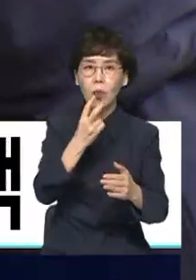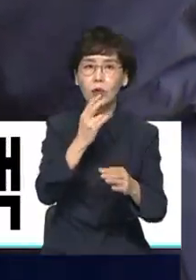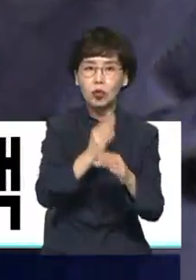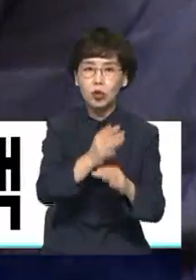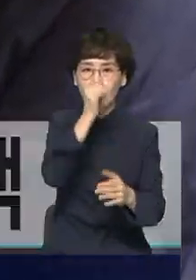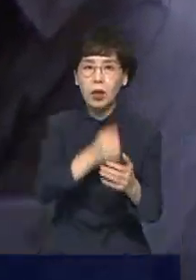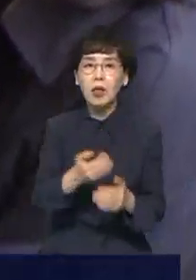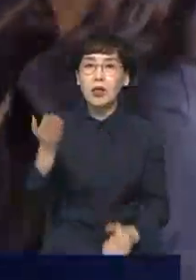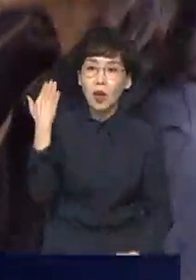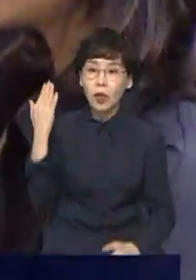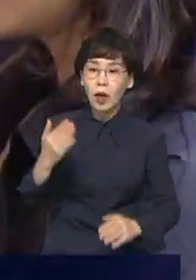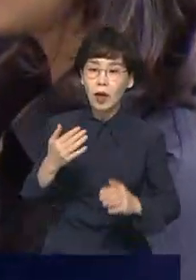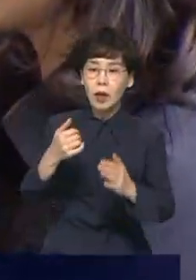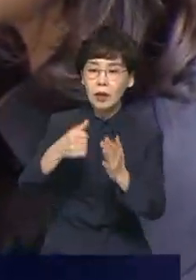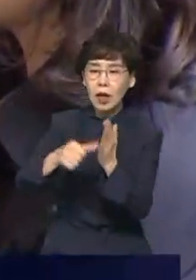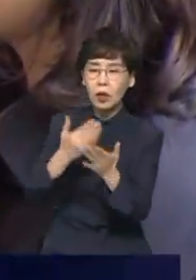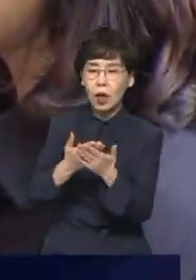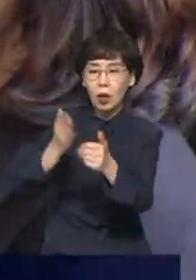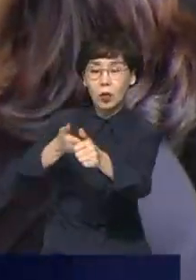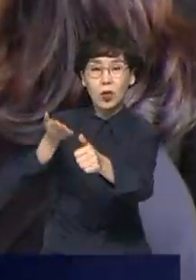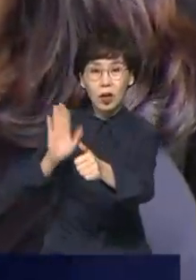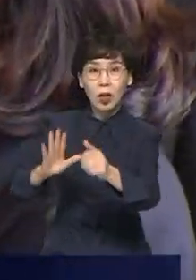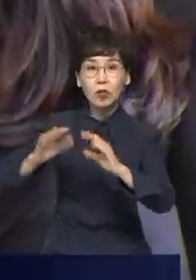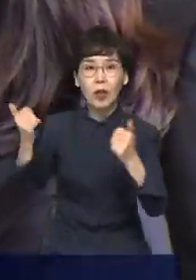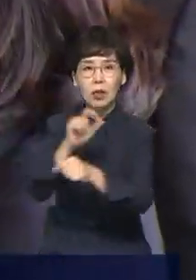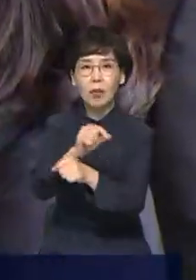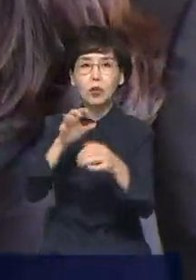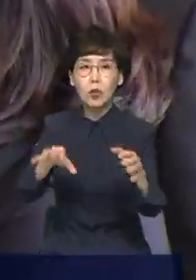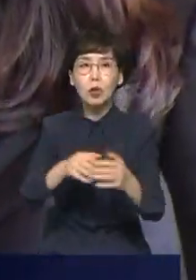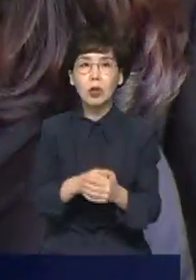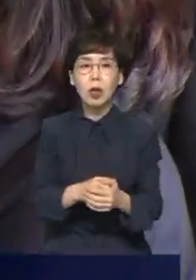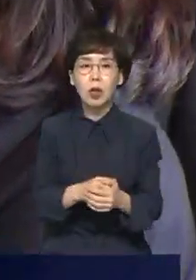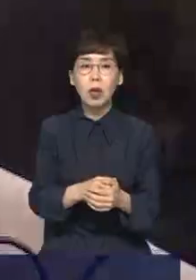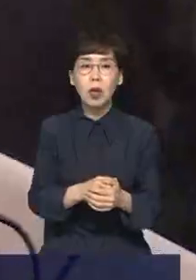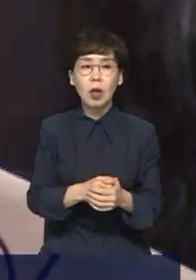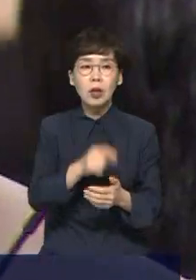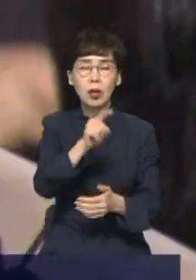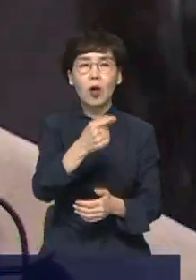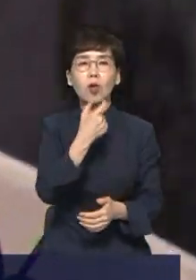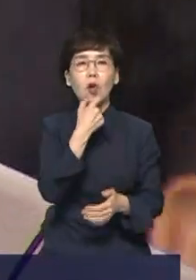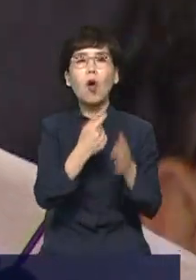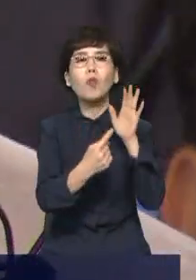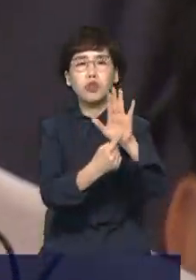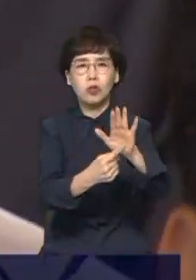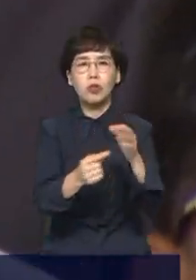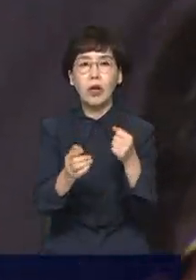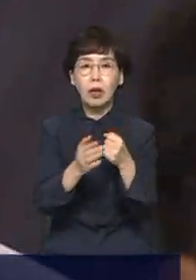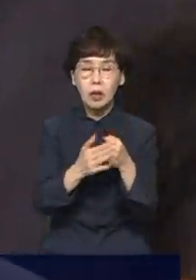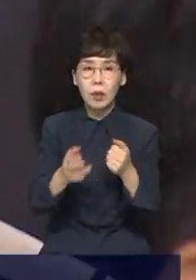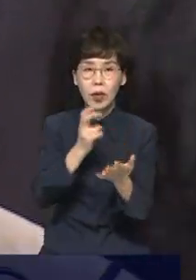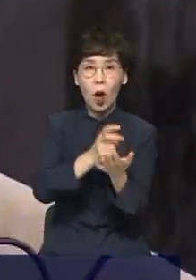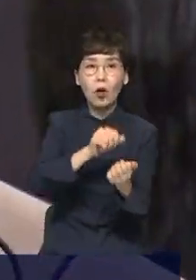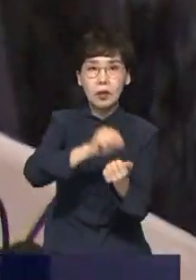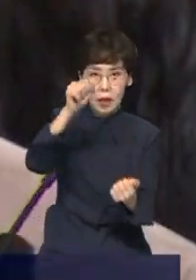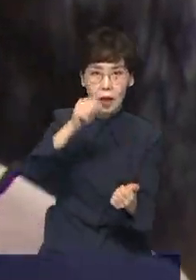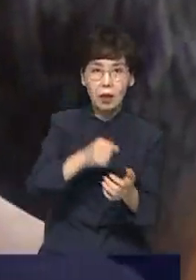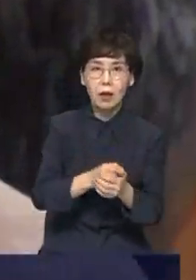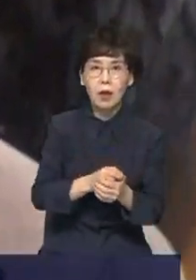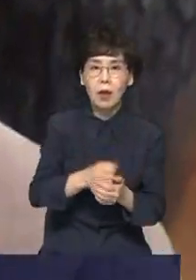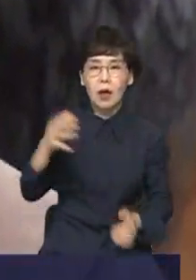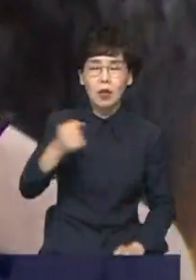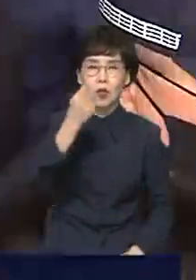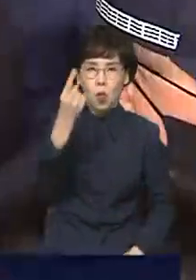국회 출입 기록을 요청했는데 국회사무처는 검찰에 출입 기록 요청을 사실상 거부하면서 영장 발부 등